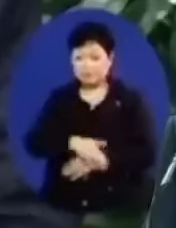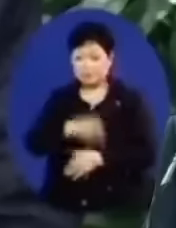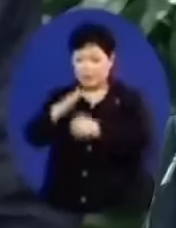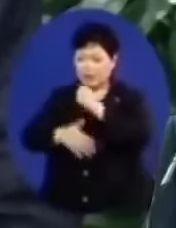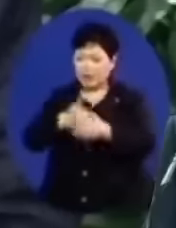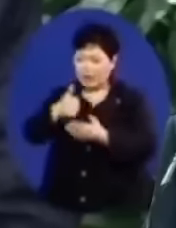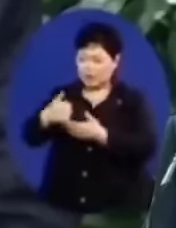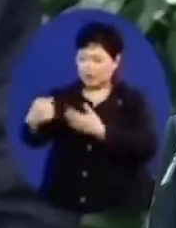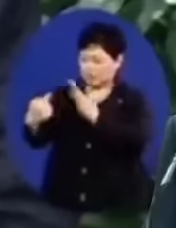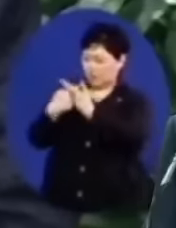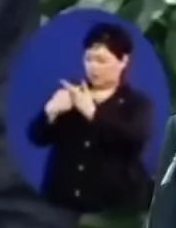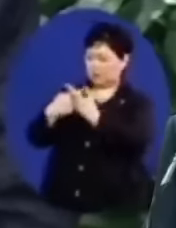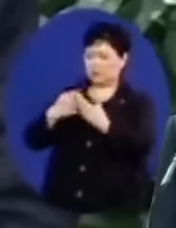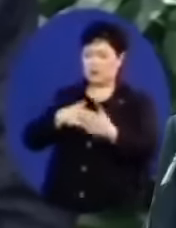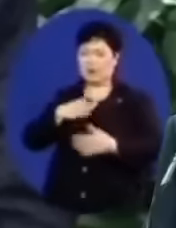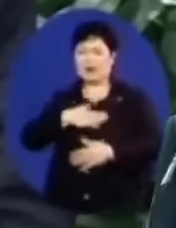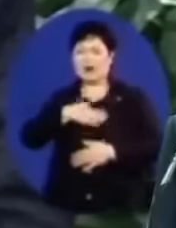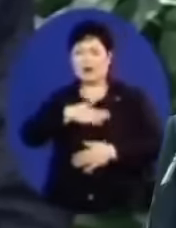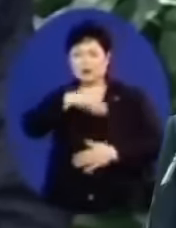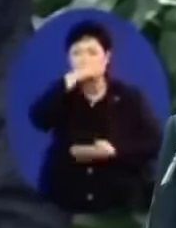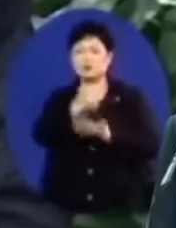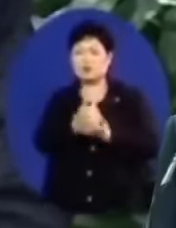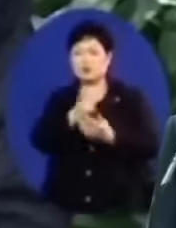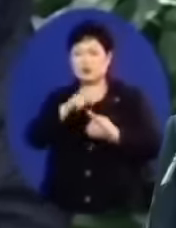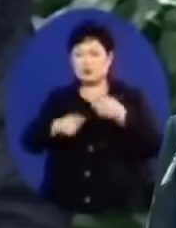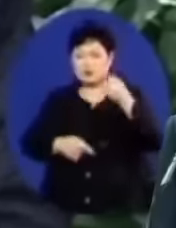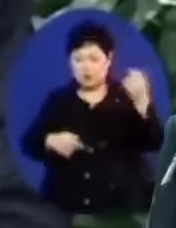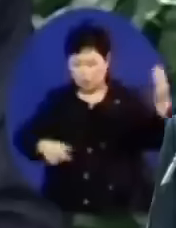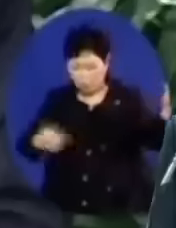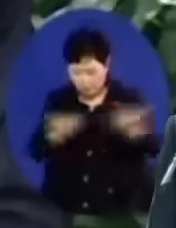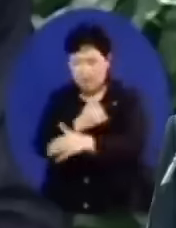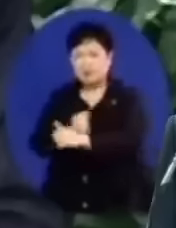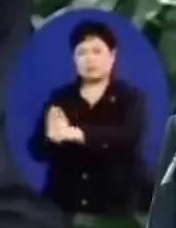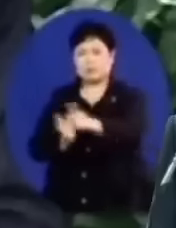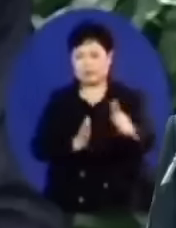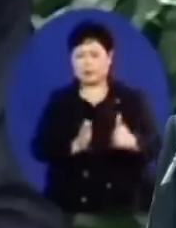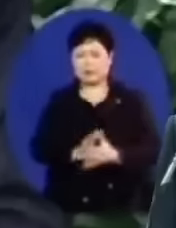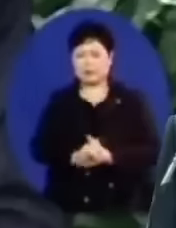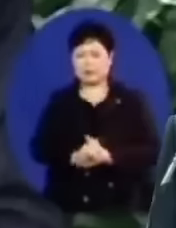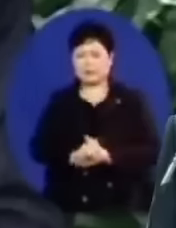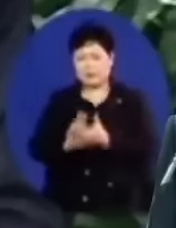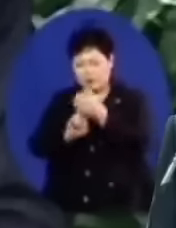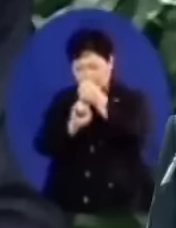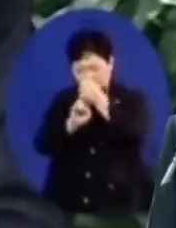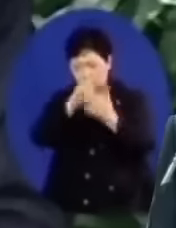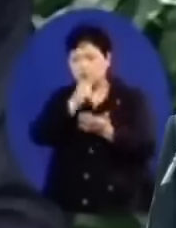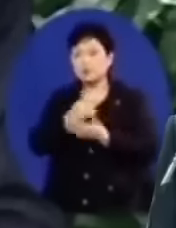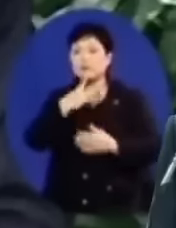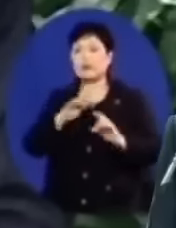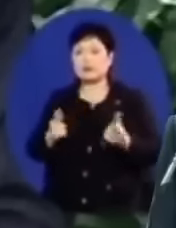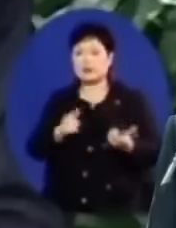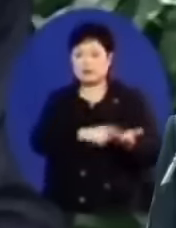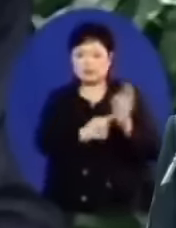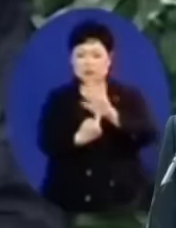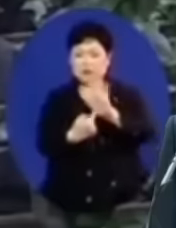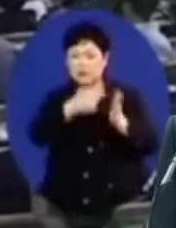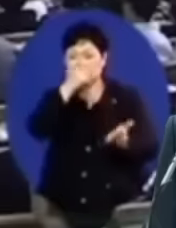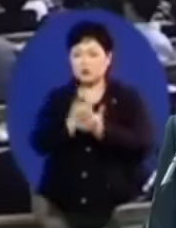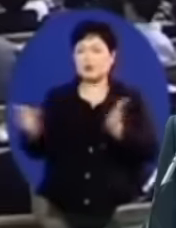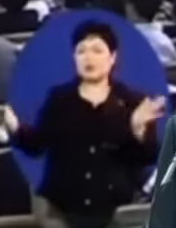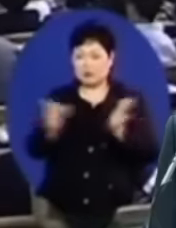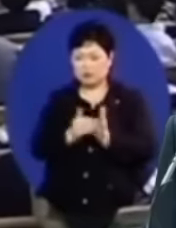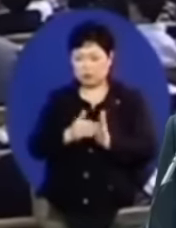하나님이 아시고 우리가 아는 죄를 회개해야 되는 것입니다. 감추인 죄뿐 아니라 드러난 죄도